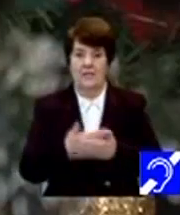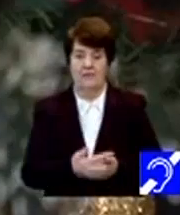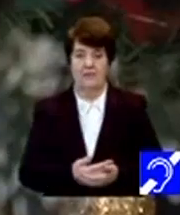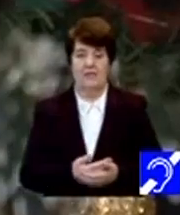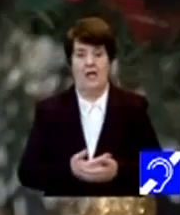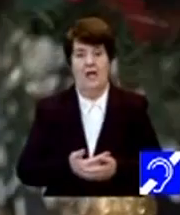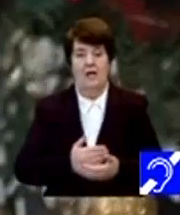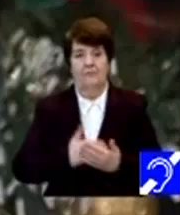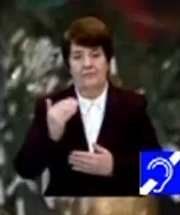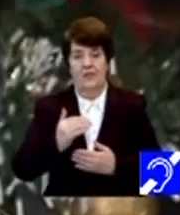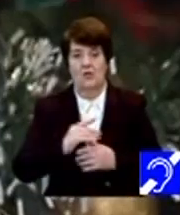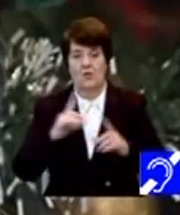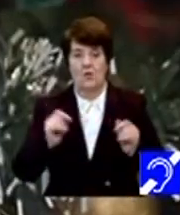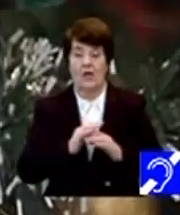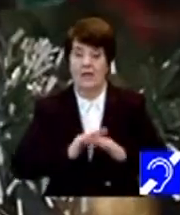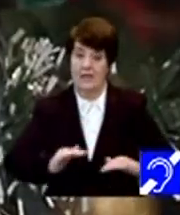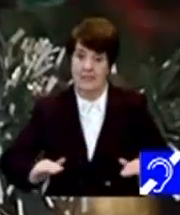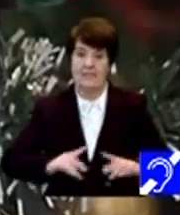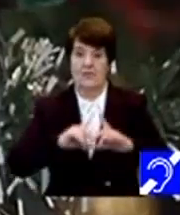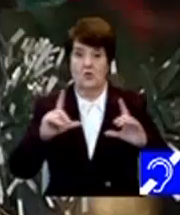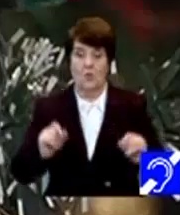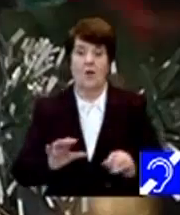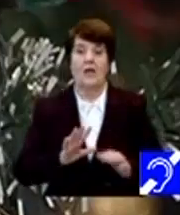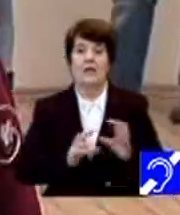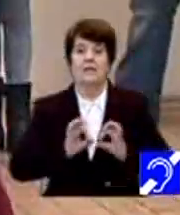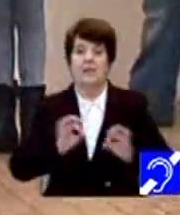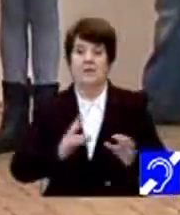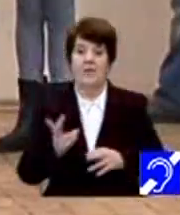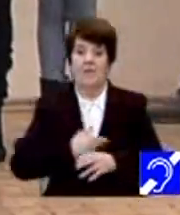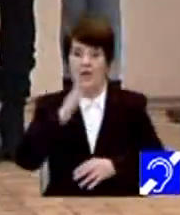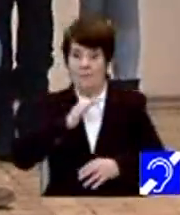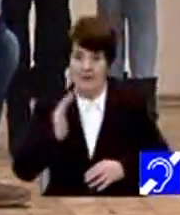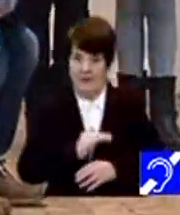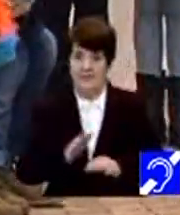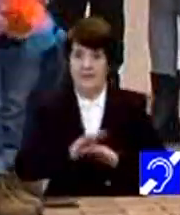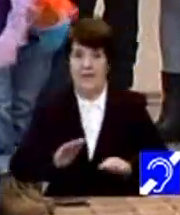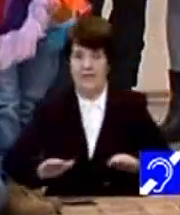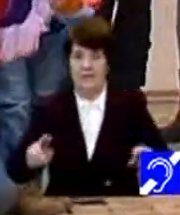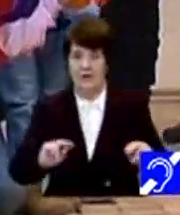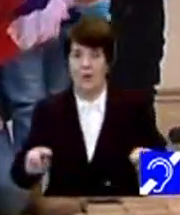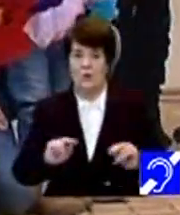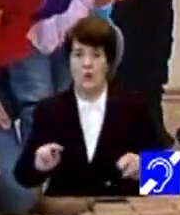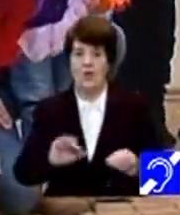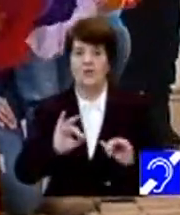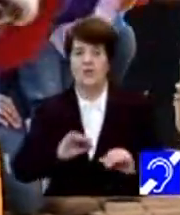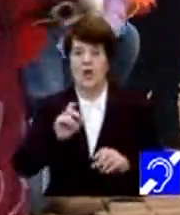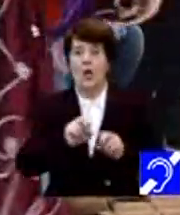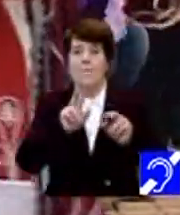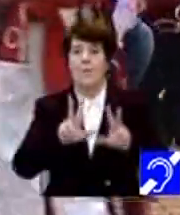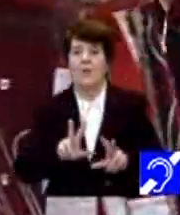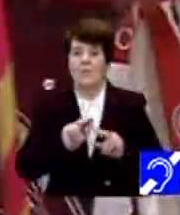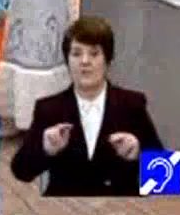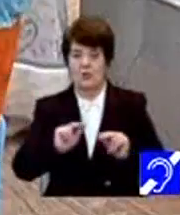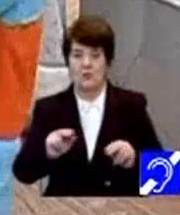organizarea activităților extrașcolare. Astfel, în școli și grădinițe, sărbările se vor desfășura fără părinți, iar educatorii și profesorii vor trebui să